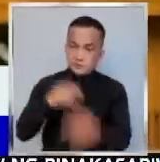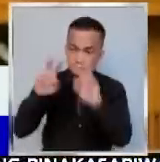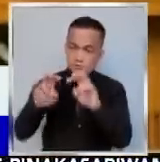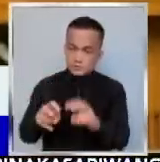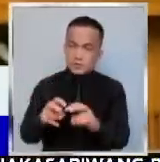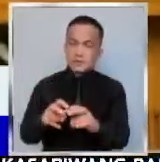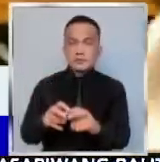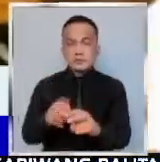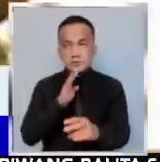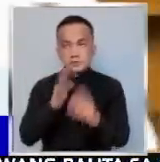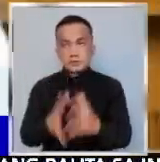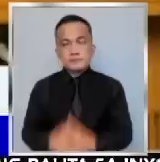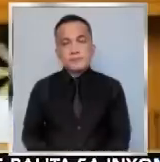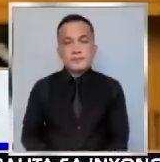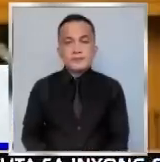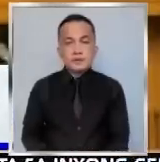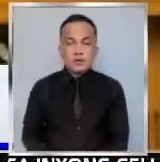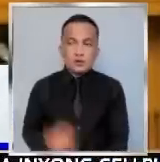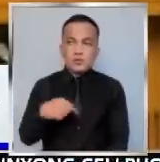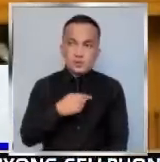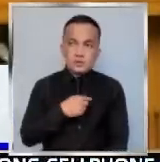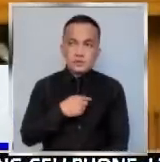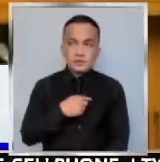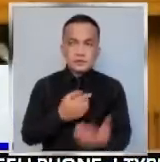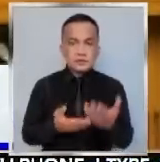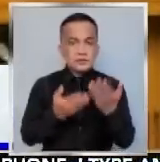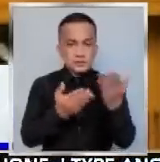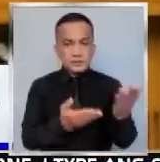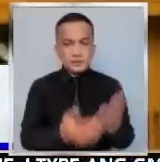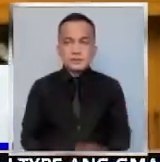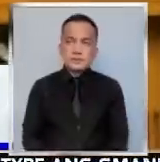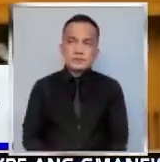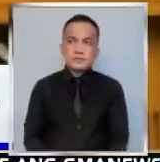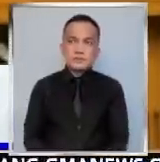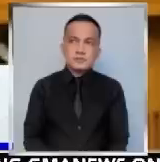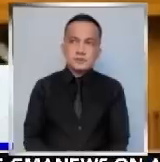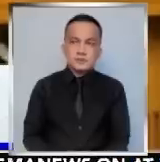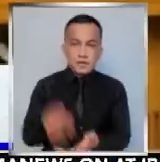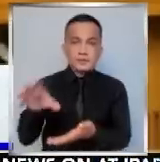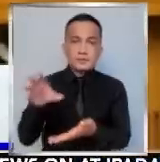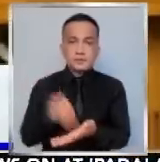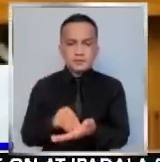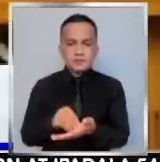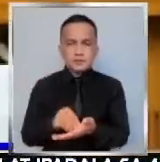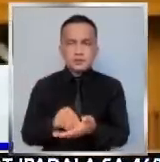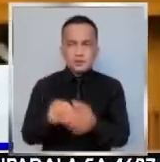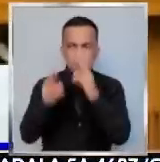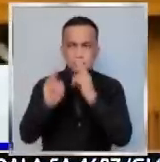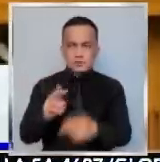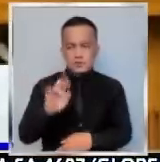and we will submit to, we'll give a copy to the Honorable Raul